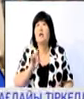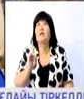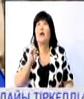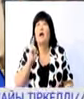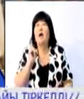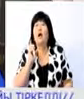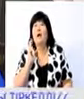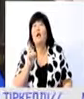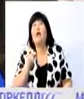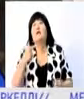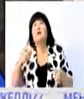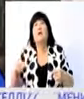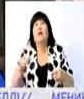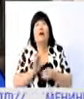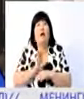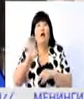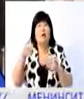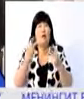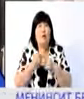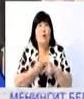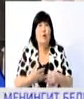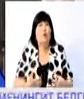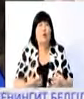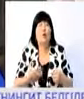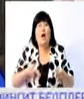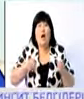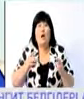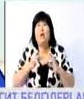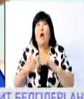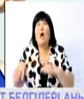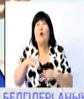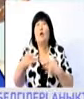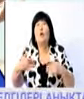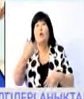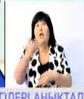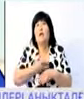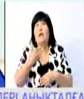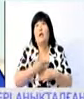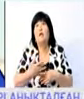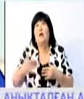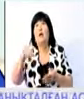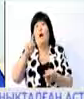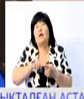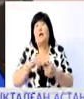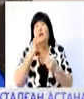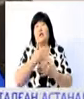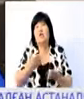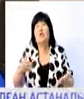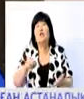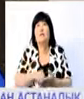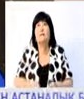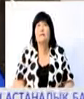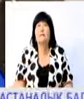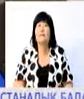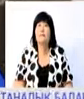Степлак лагерлеріне айдалды. Осы жан түршігерлік кезеңнің ақиқатын аудан өнерпаздары театрландырылған қойылым арқылы жеткізді. Бәрінді